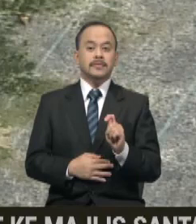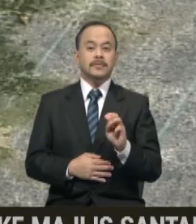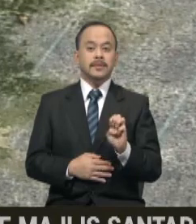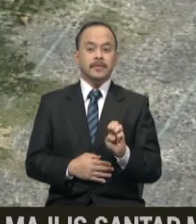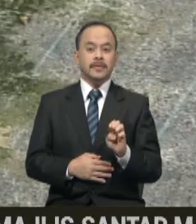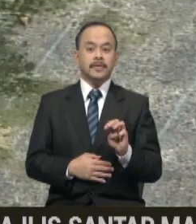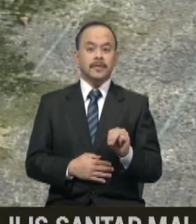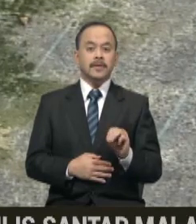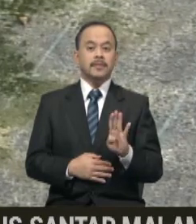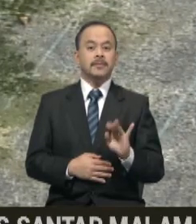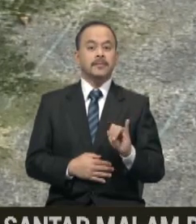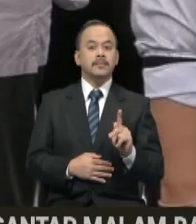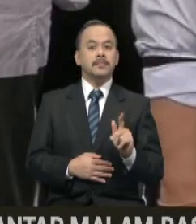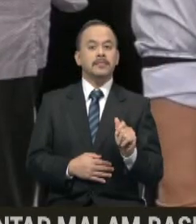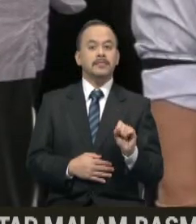dapat sampai baju basah.